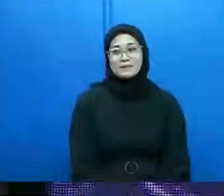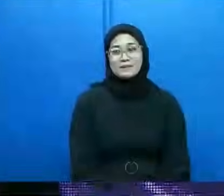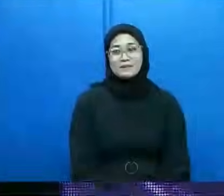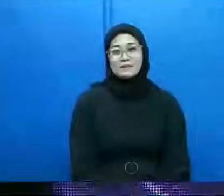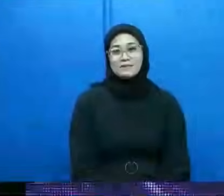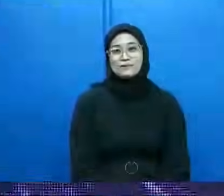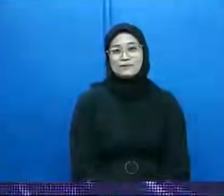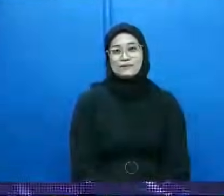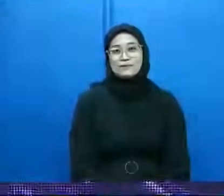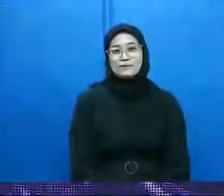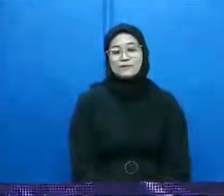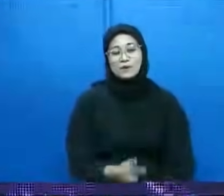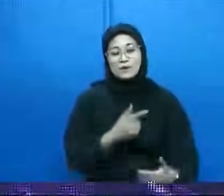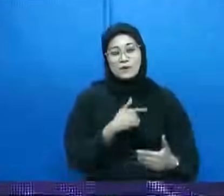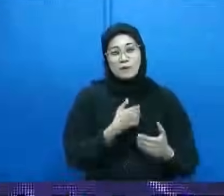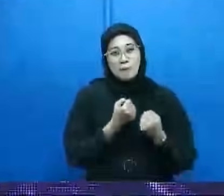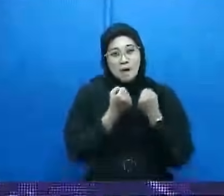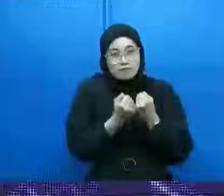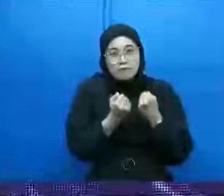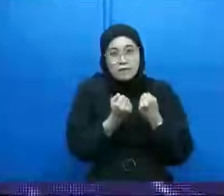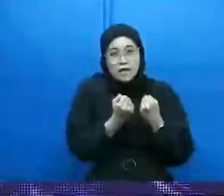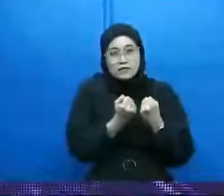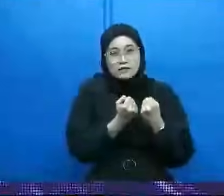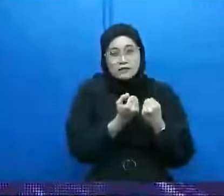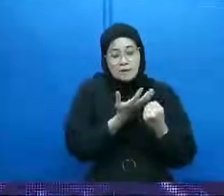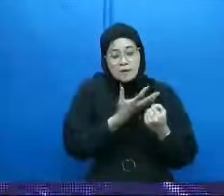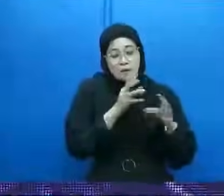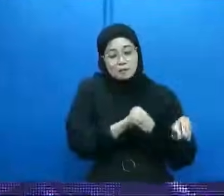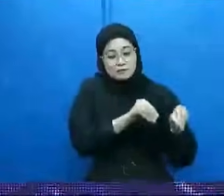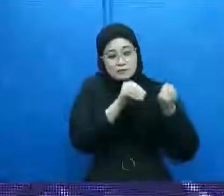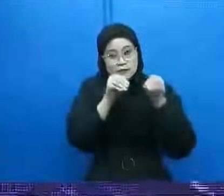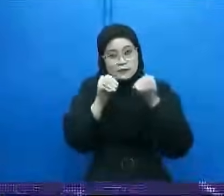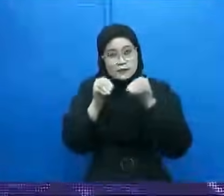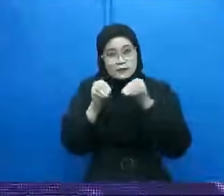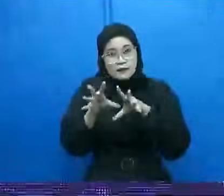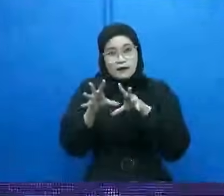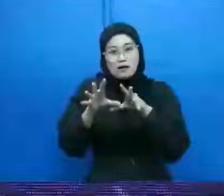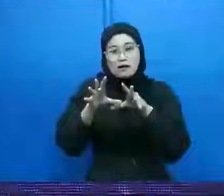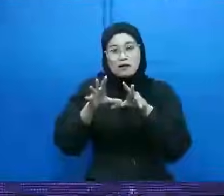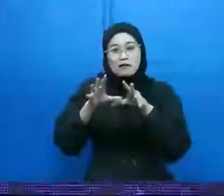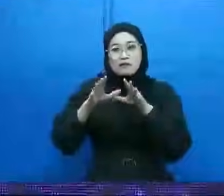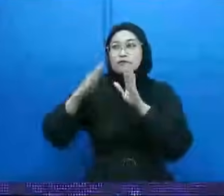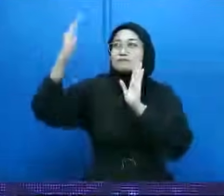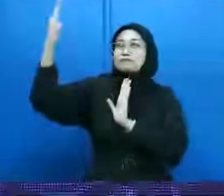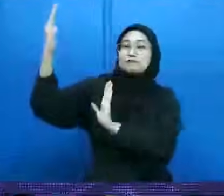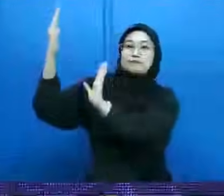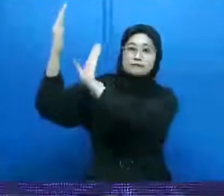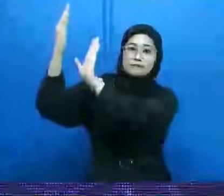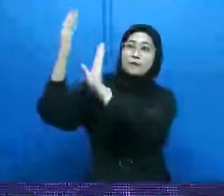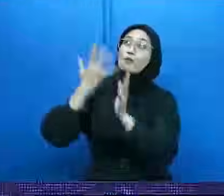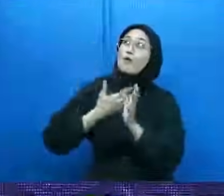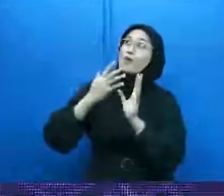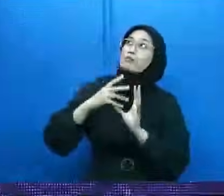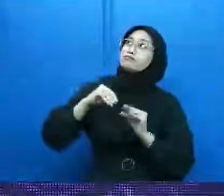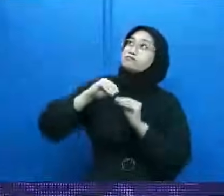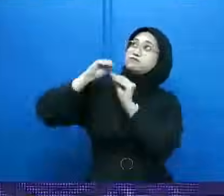Siapa yang memantapkan dirinya untuk mau berhijrah mendekat kepada Allah dan dia masih punya waktu